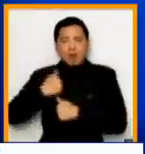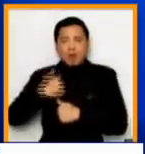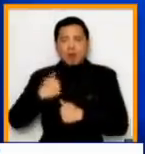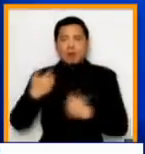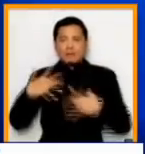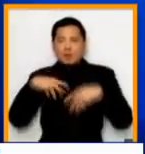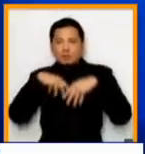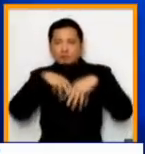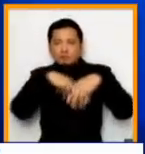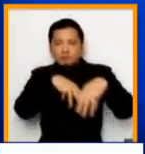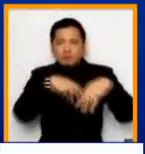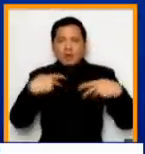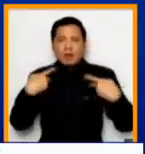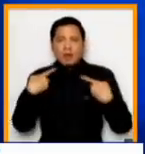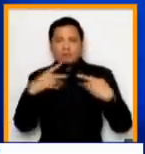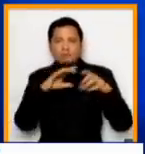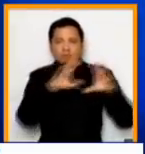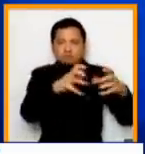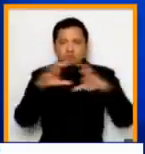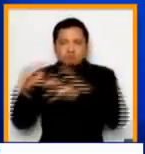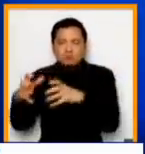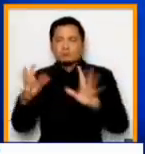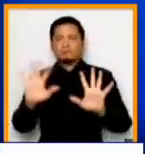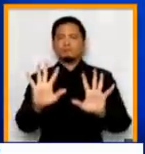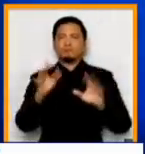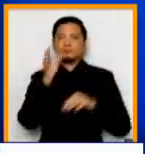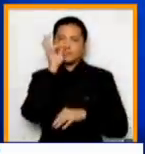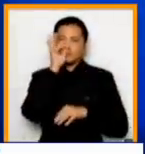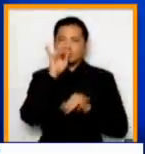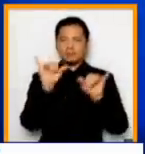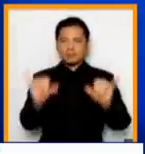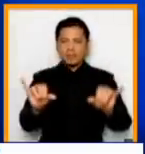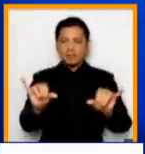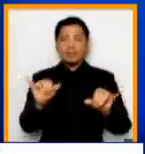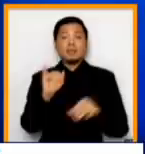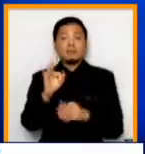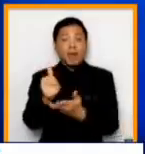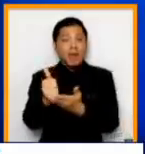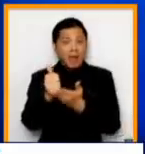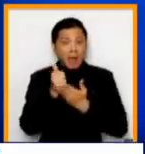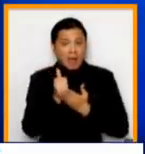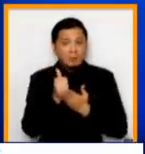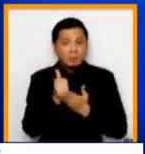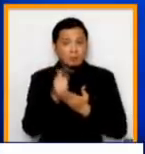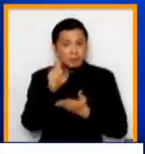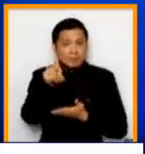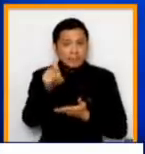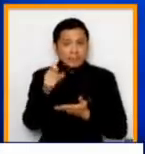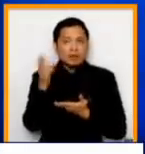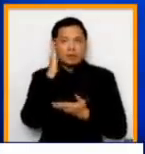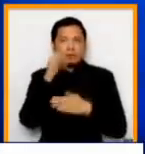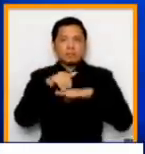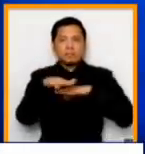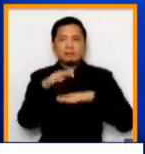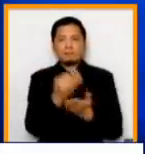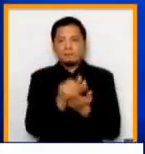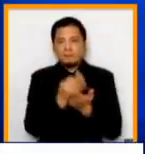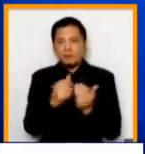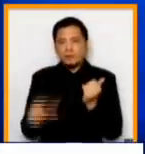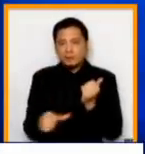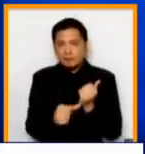stay put muna where they are. Hingi lang ng tulong sa Klolo at dadalhin sila sa safe shelter. Merong mga 2 parokya